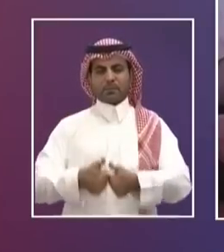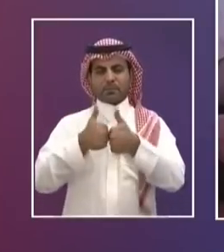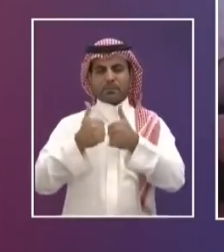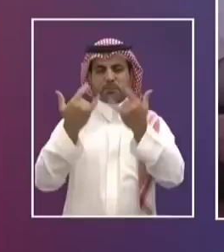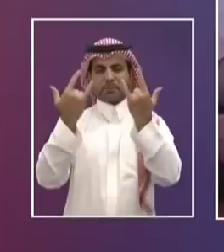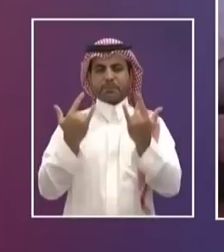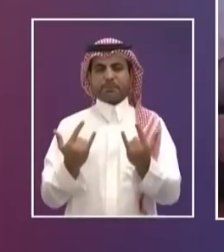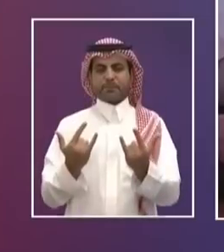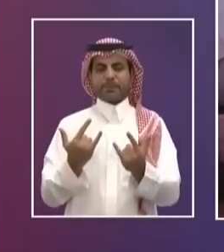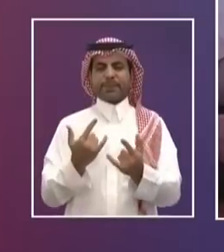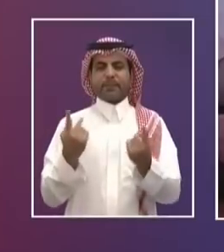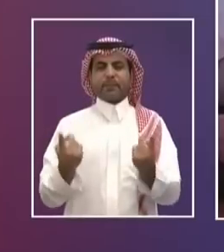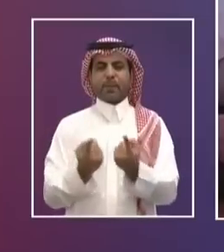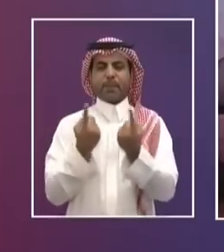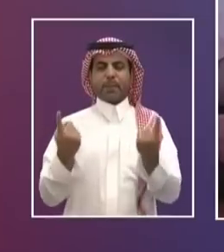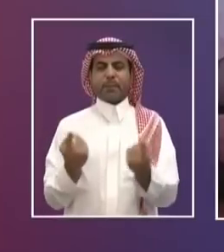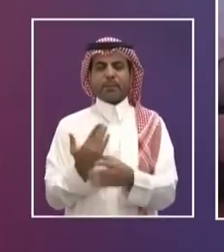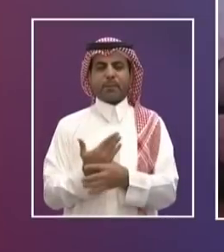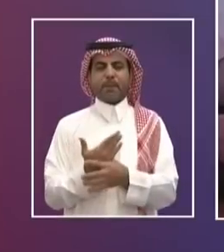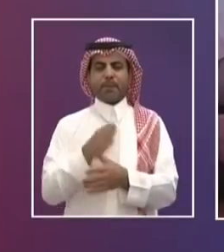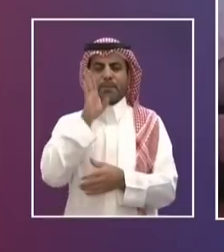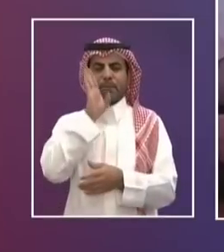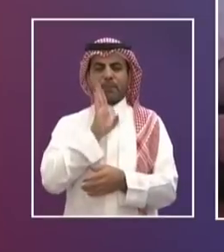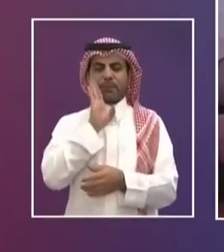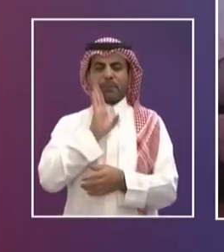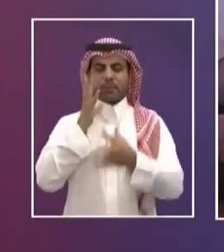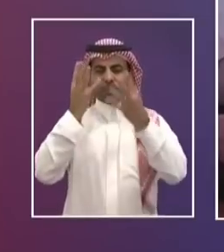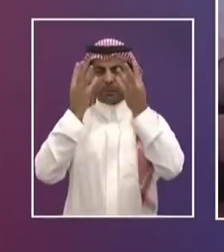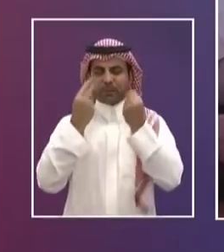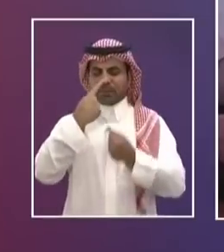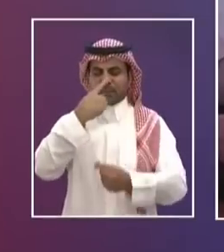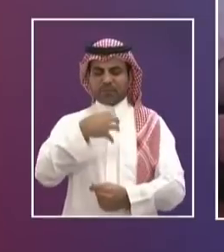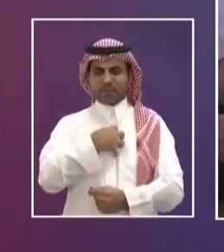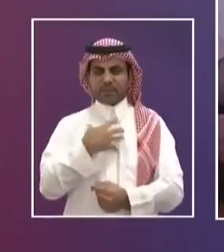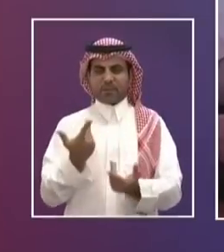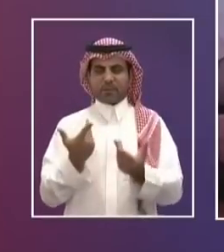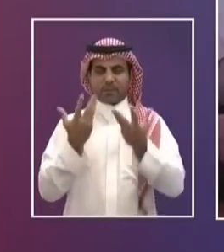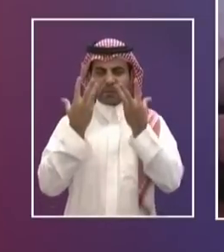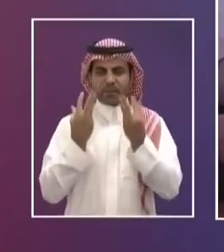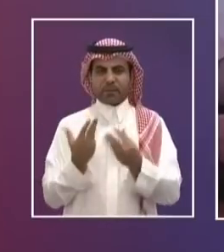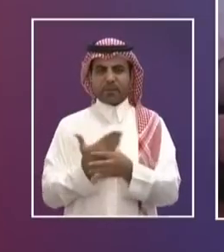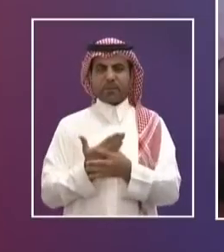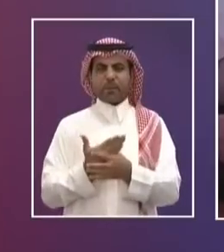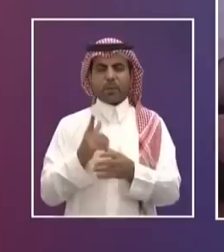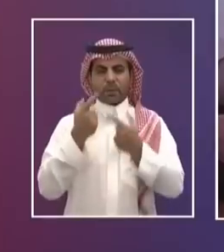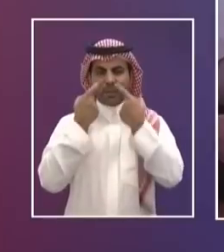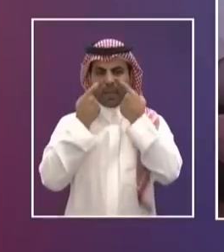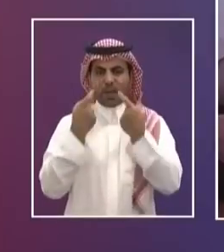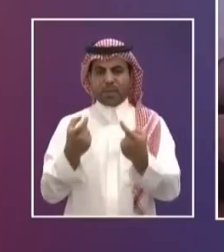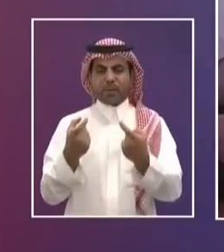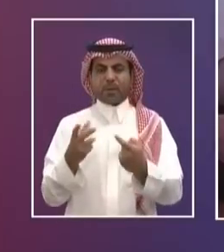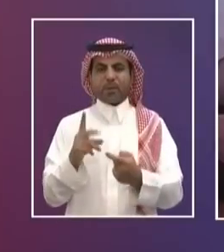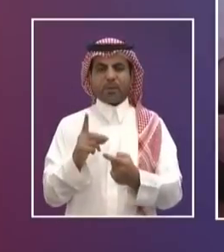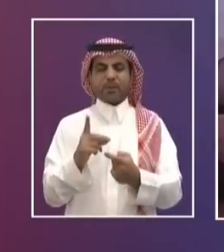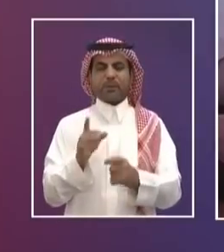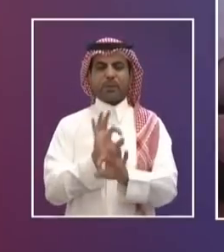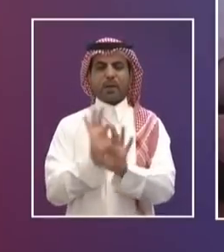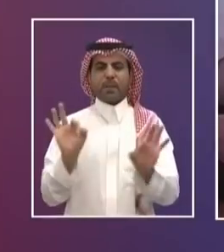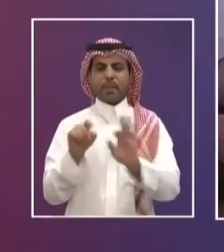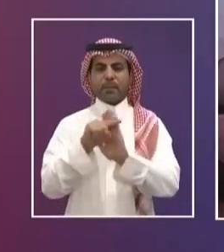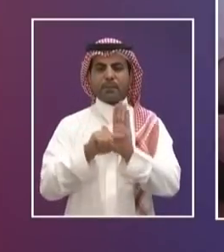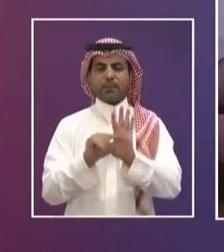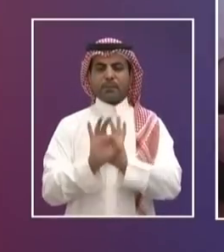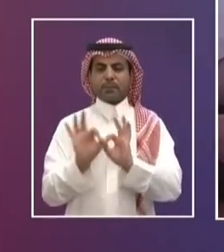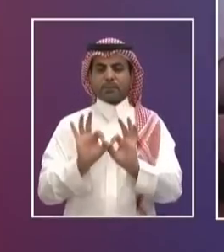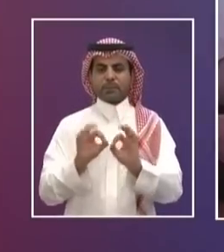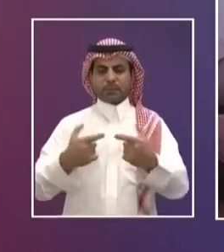بالشكل الطبيعي الذي يضمن الاطمئنان النفسي، كما يضمن الحذر وأخذ